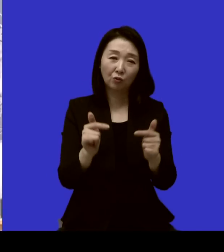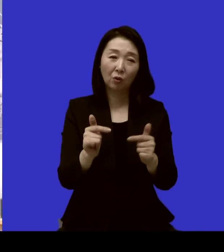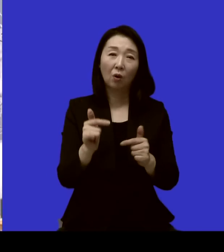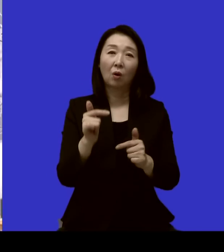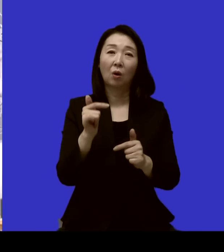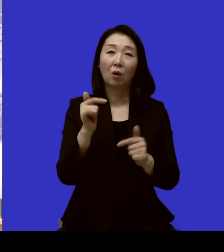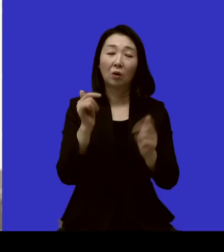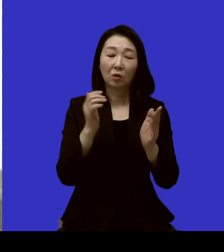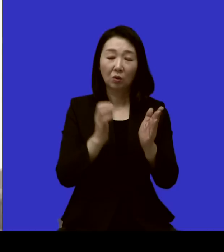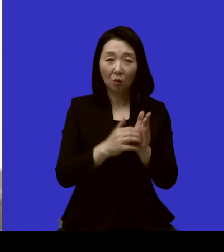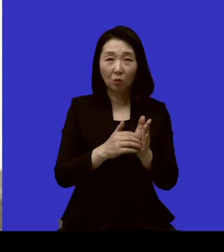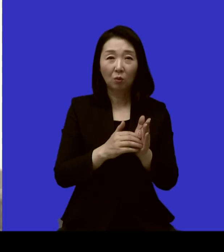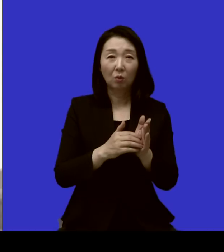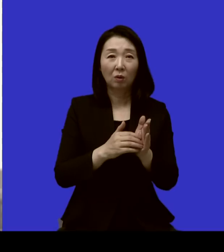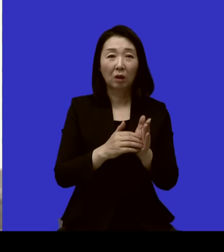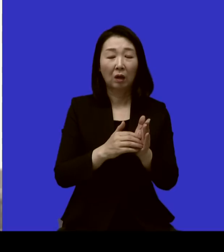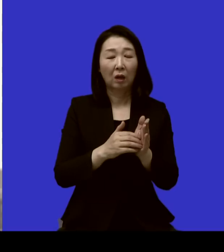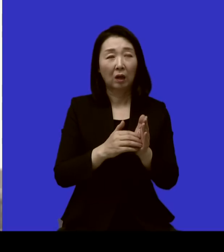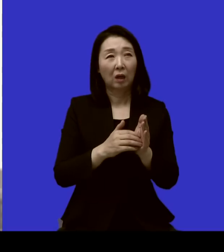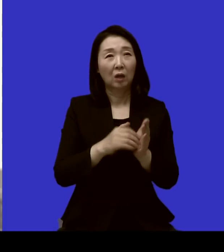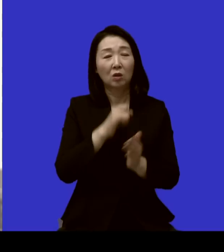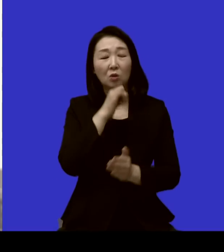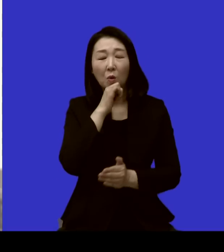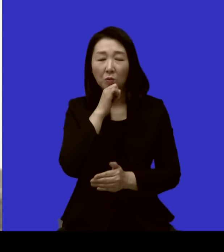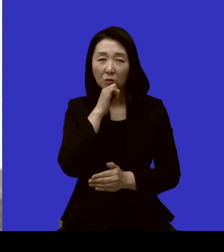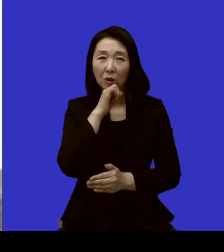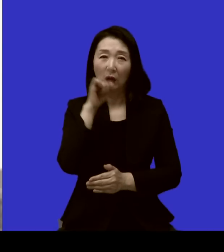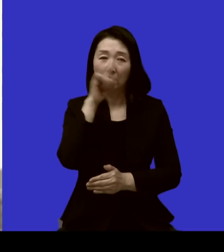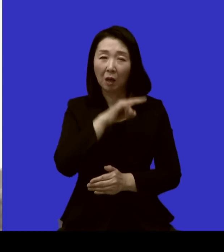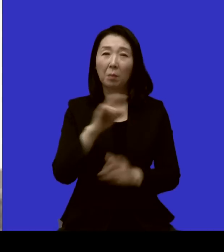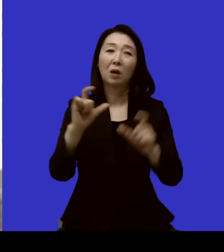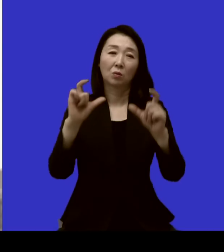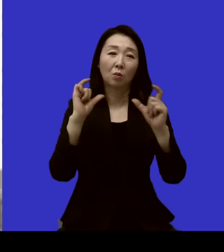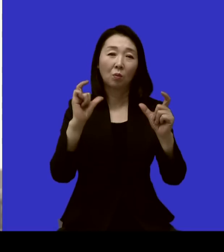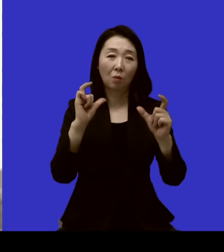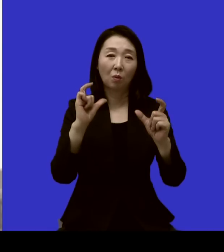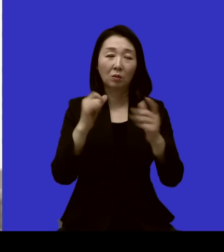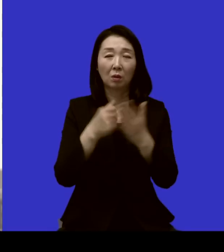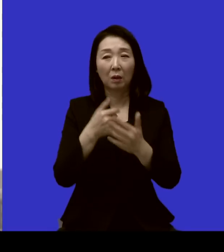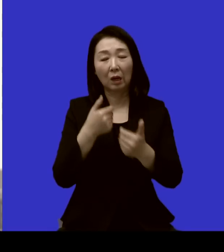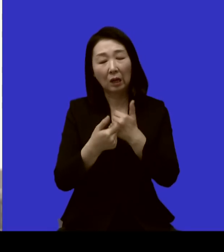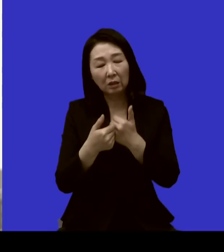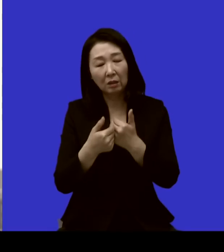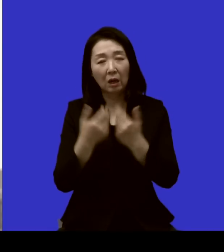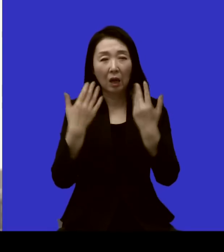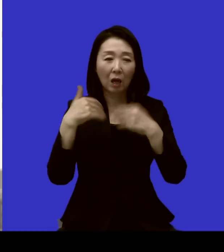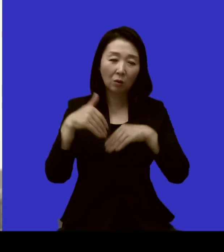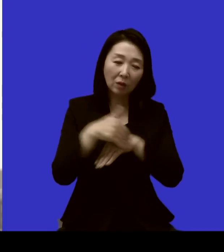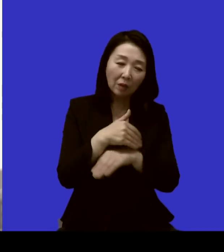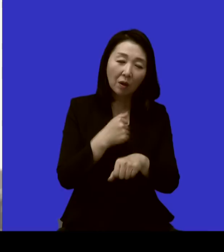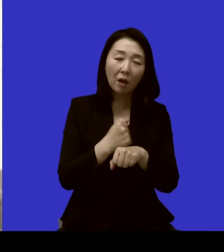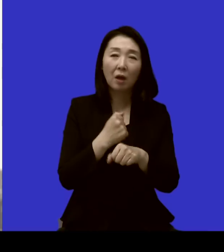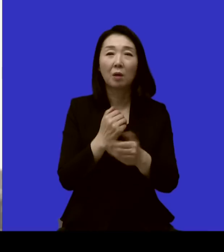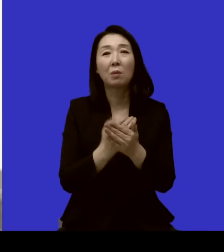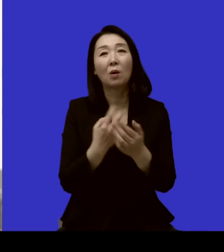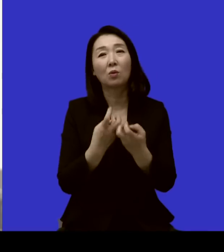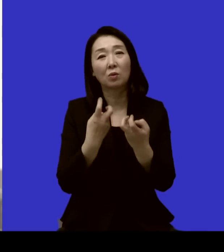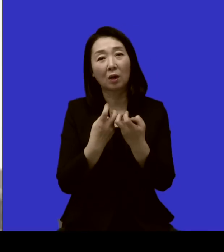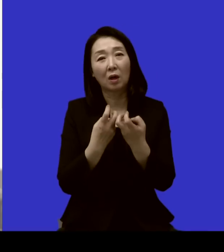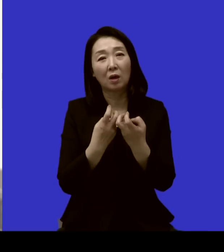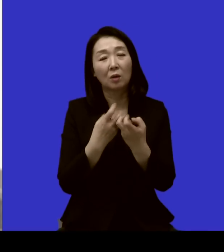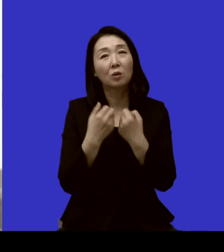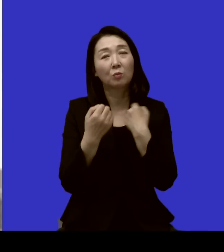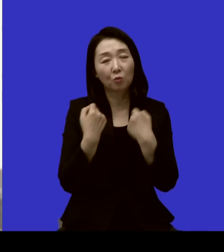경고를 받게 되고 예. 계속 다녀야 되나 궁금하고 갈등하던 찰나에 예. 그래도 어떻게든지 시간을 보내야 된다라는 예. 생각이